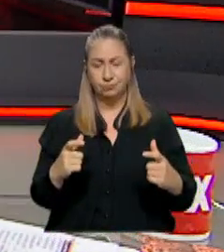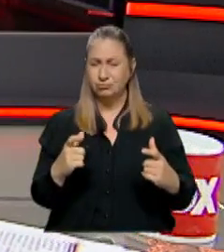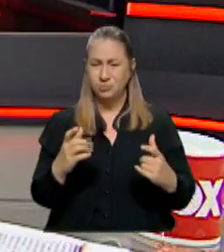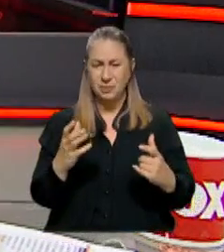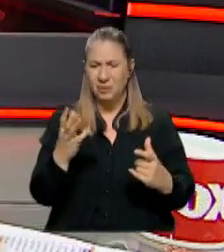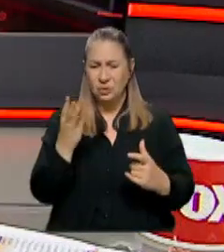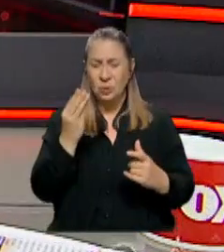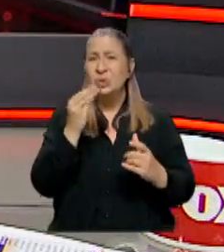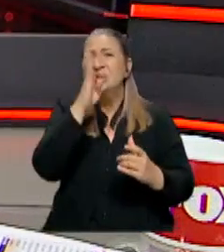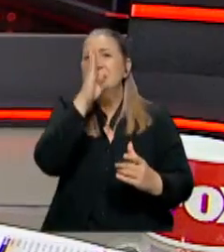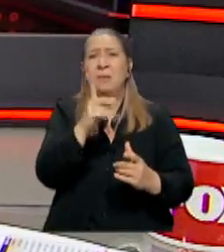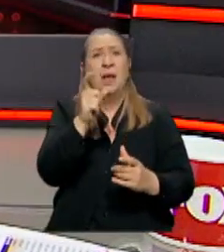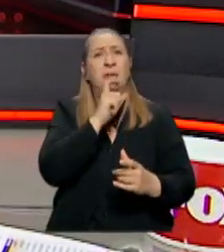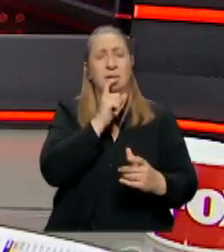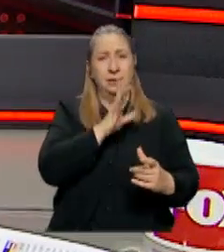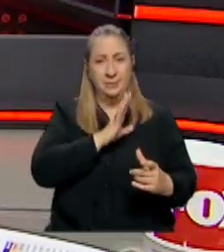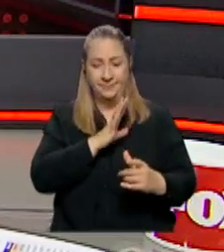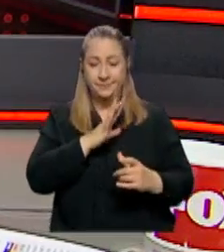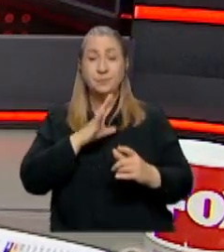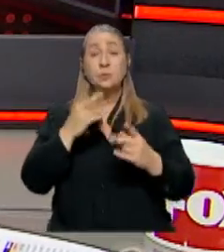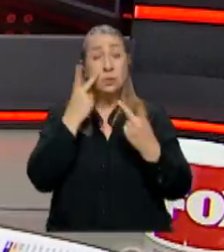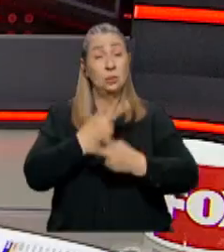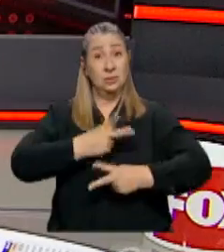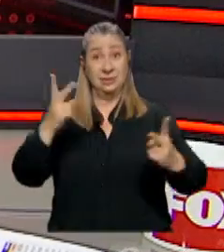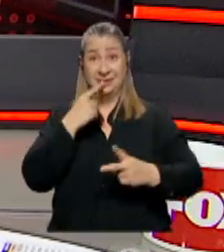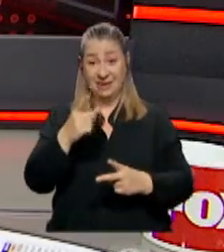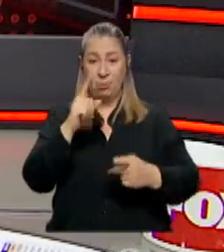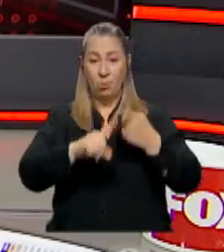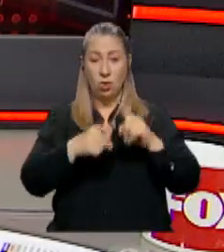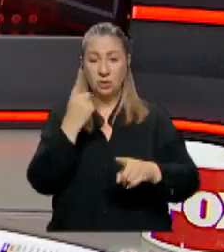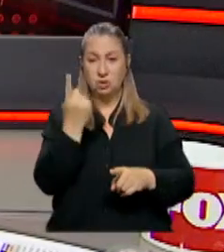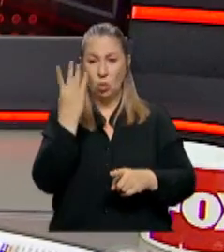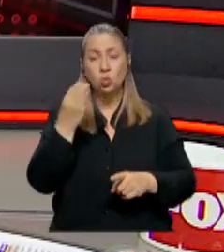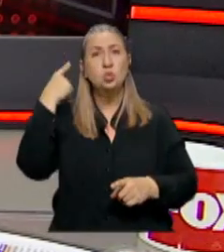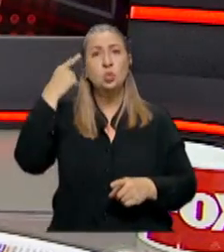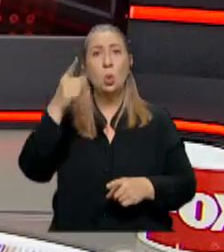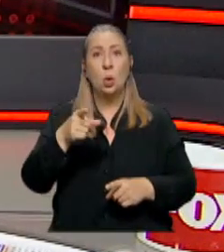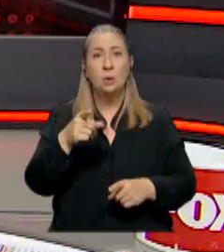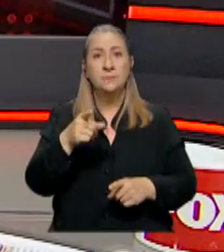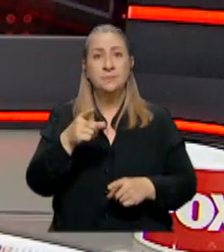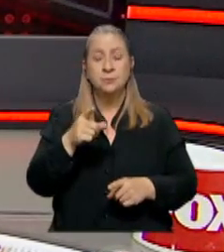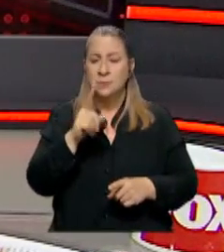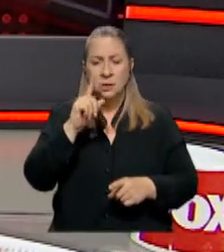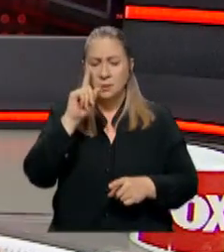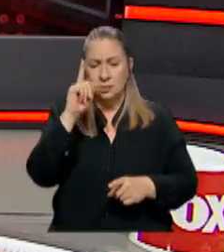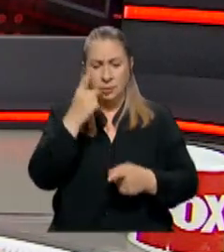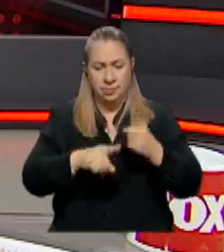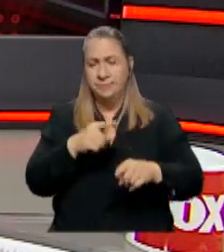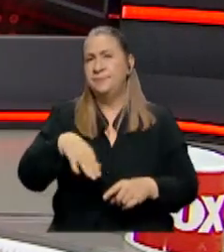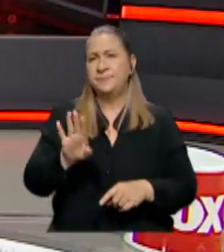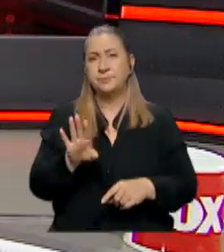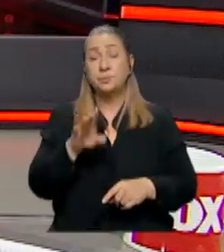çok ciddi bir hata var. Bakın hürriyetin, özgürlük denen şeyin siyasi bir şey olduğu düşünülüyor. Sadece siyasi bir şey